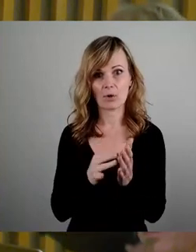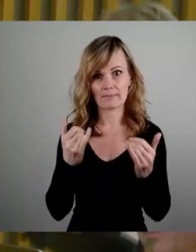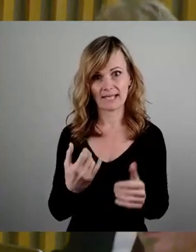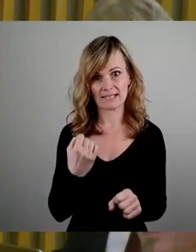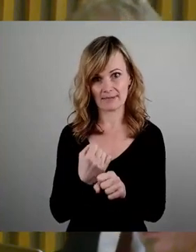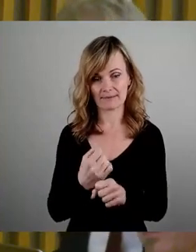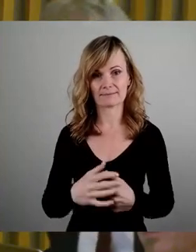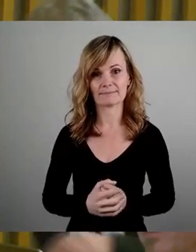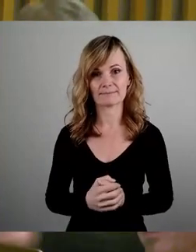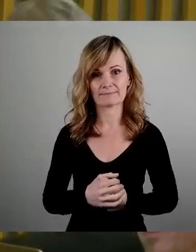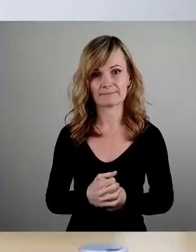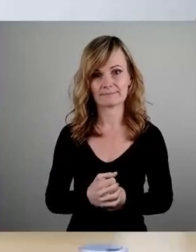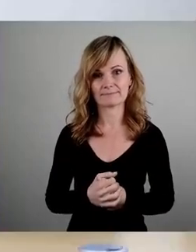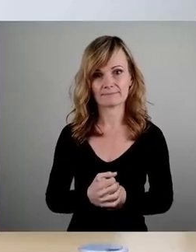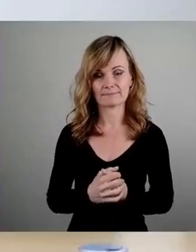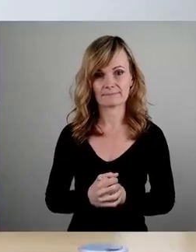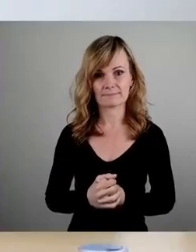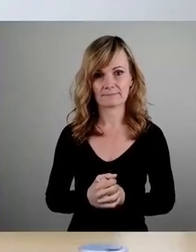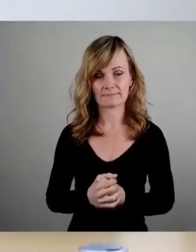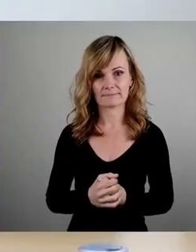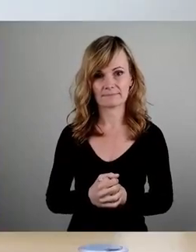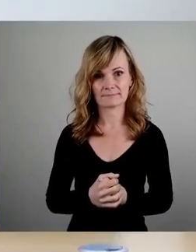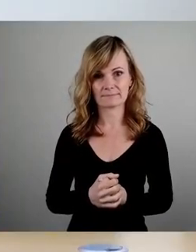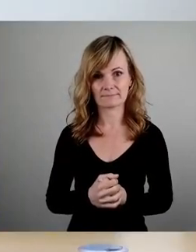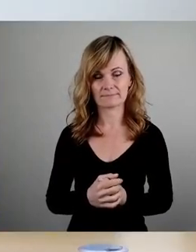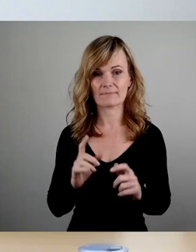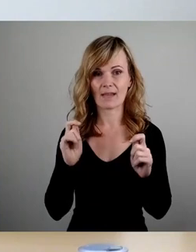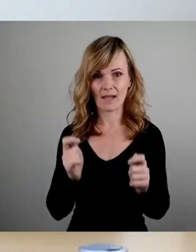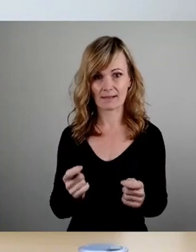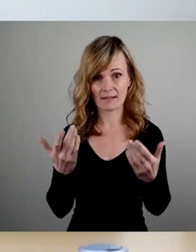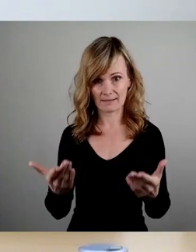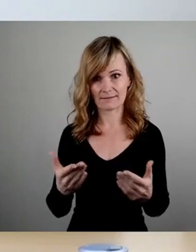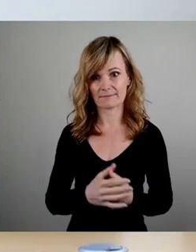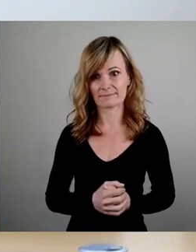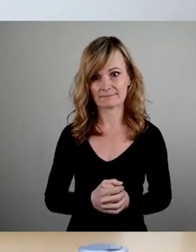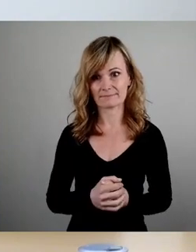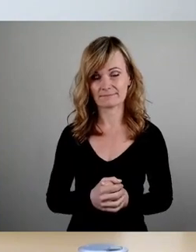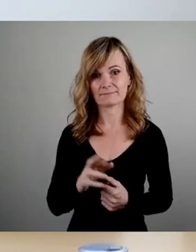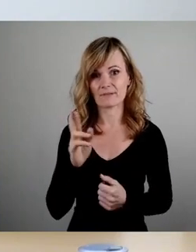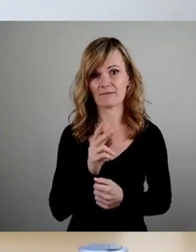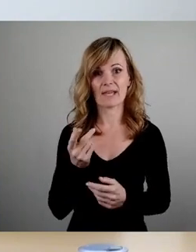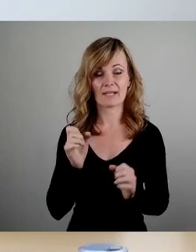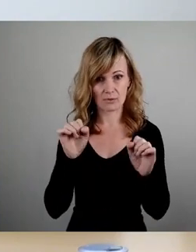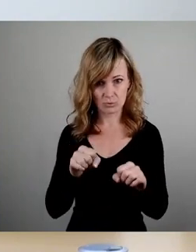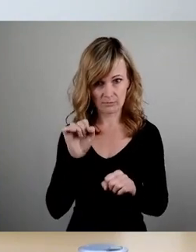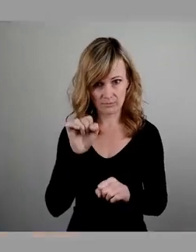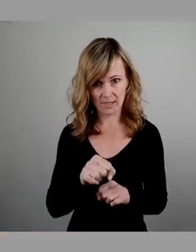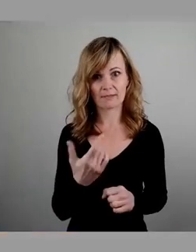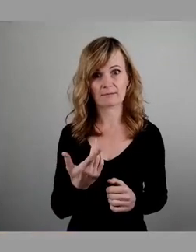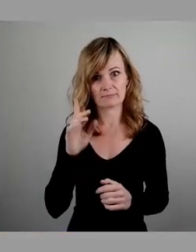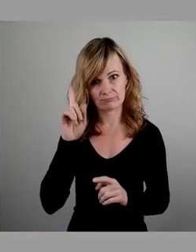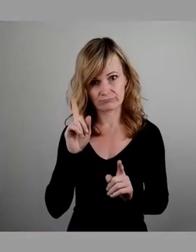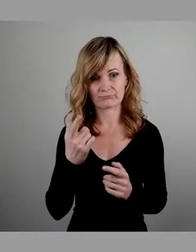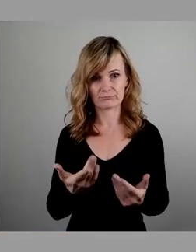behandeln. Okay, Antrag ist gestellt. Wer dem zustimmen kann, bitte ich um das Stimmzeichen.